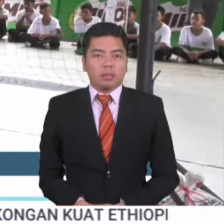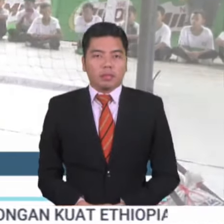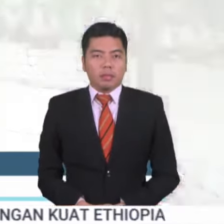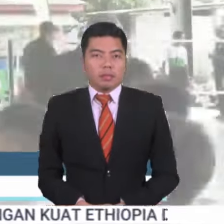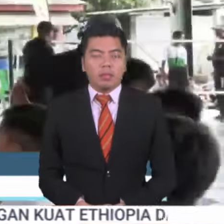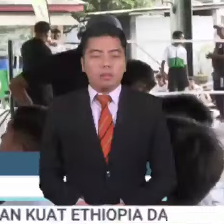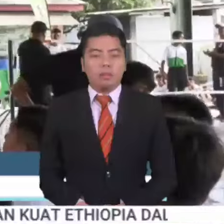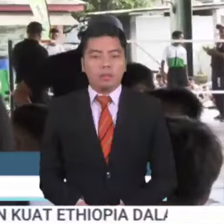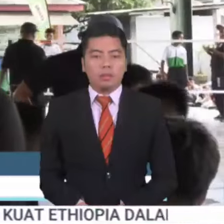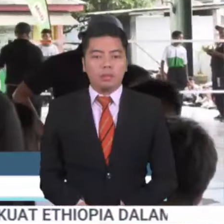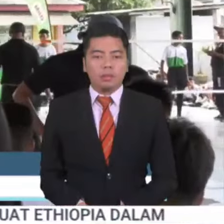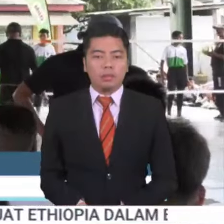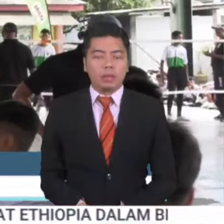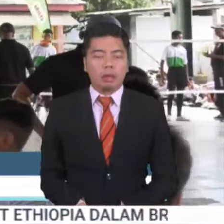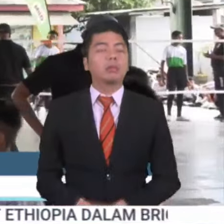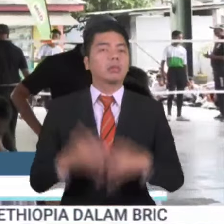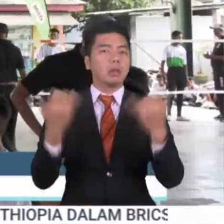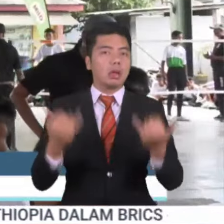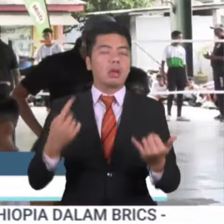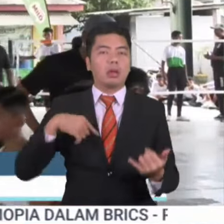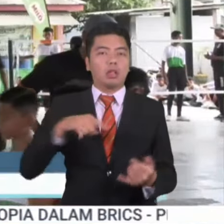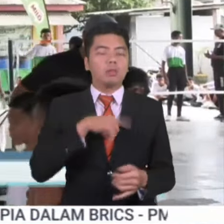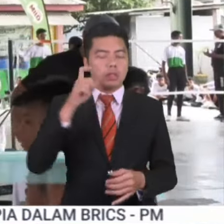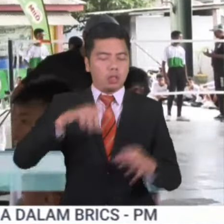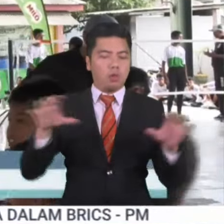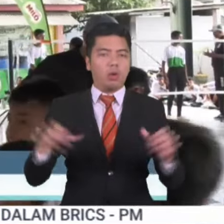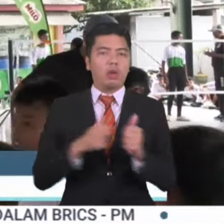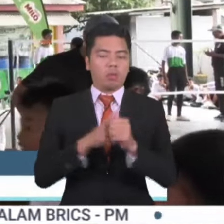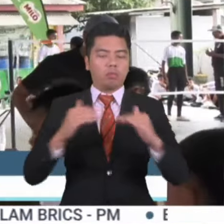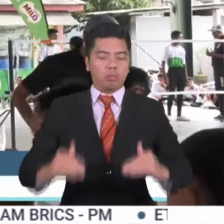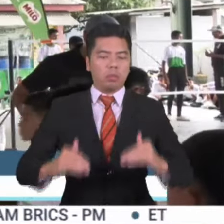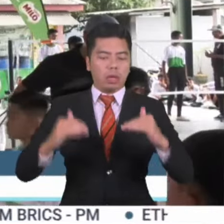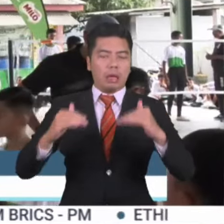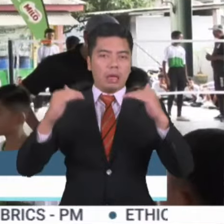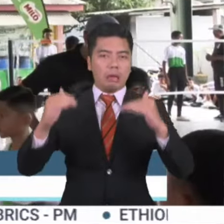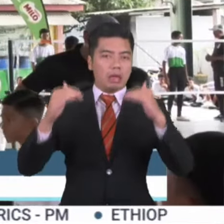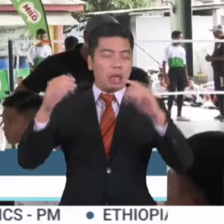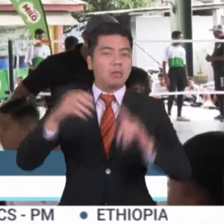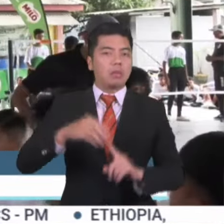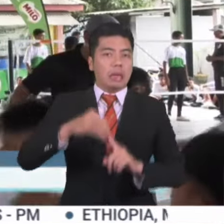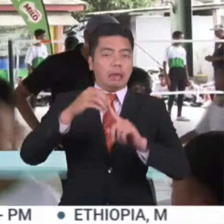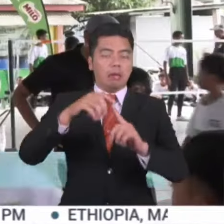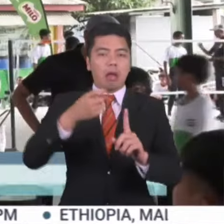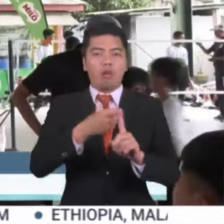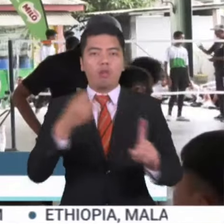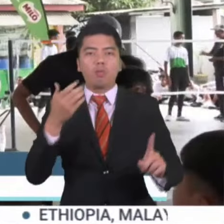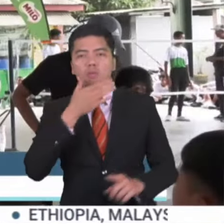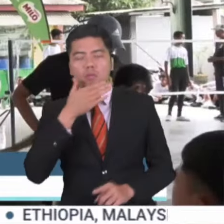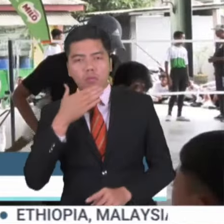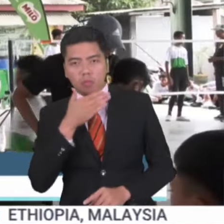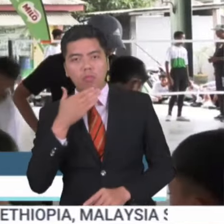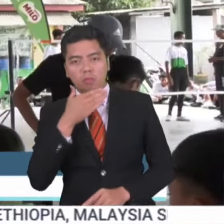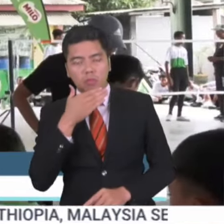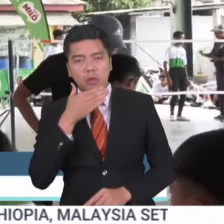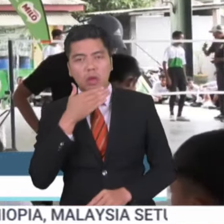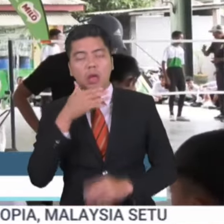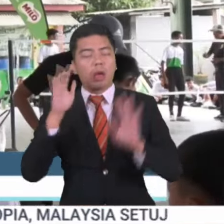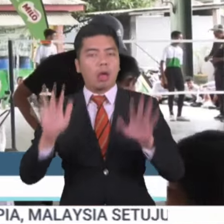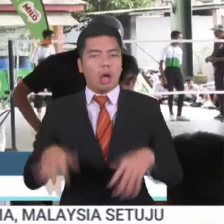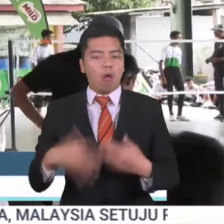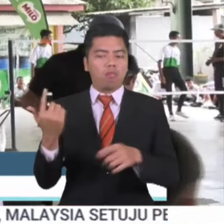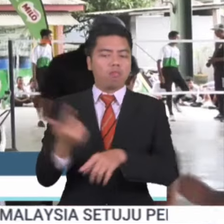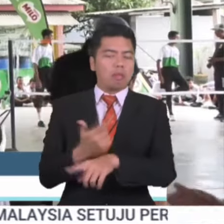Inilah patutnya yang kita buat di semua peringkat, terutamanya untuk akar umbi. terutamanya dari segi ansur maju, macam mana kita